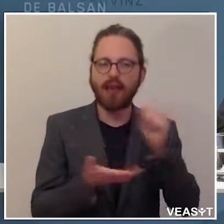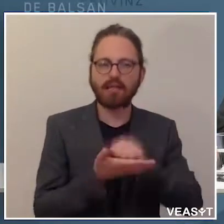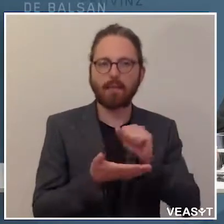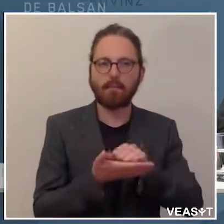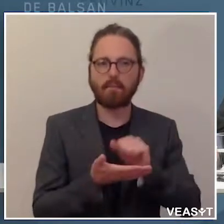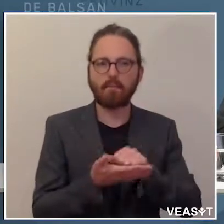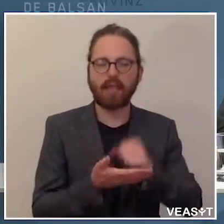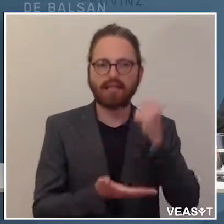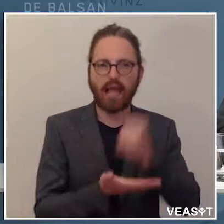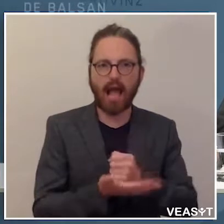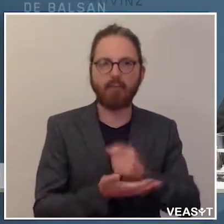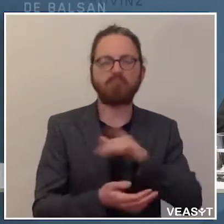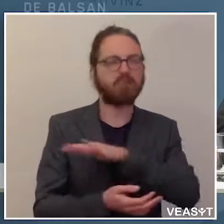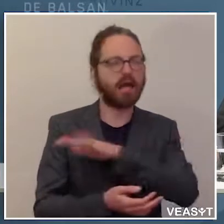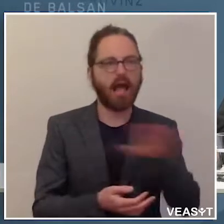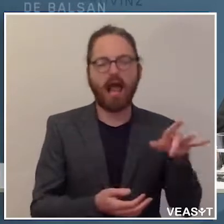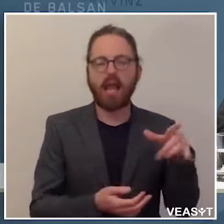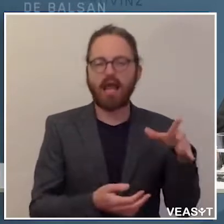land of